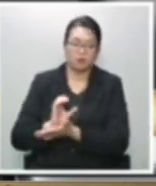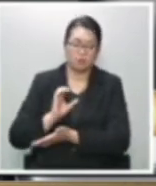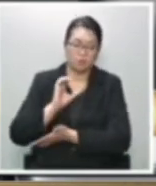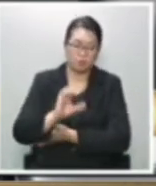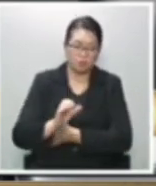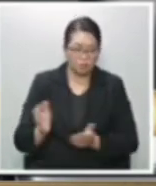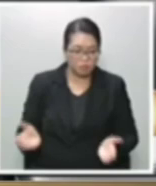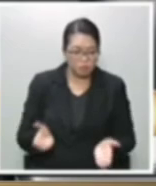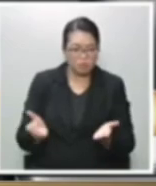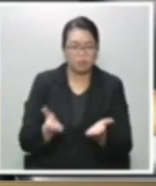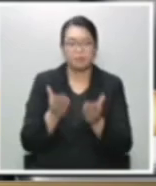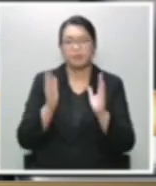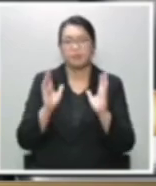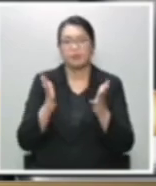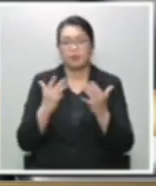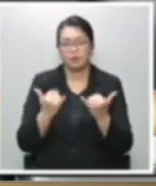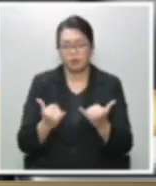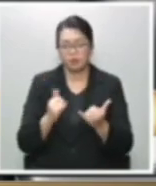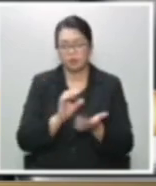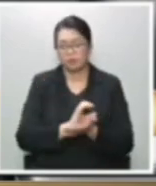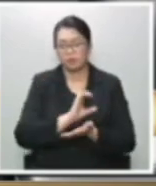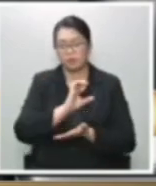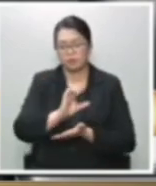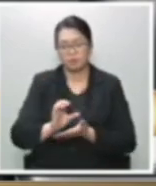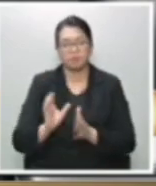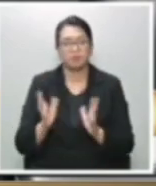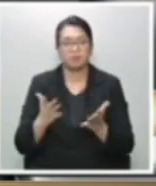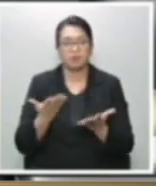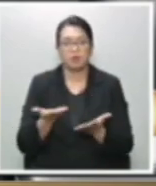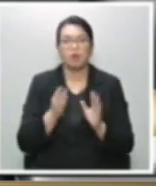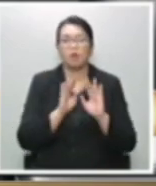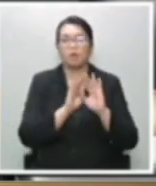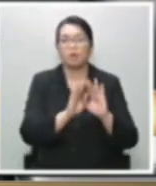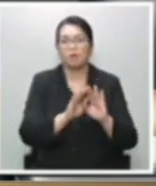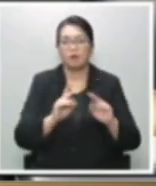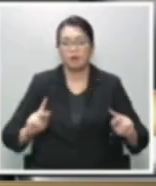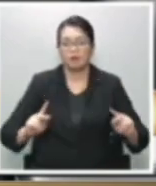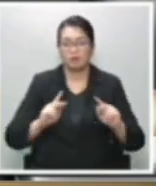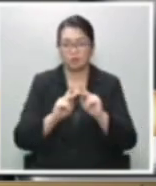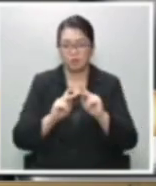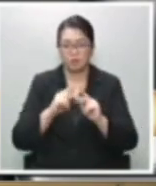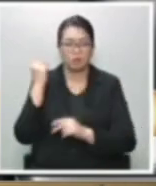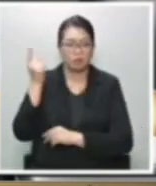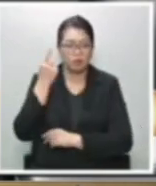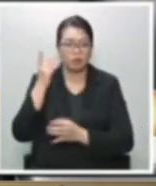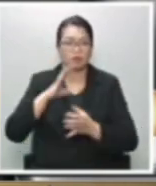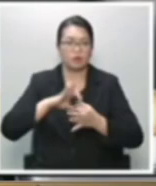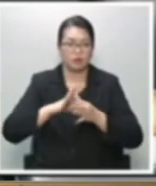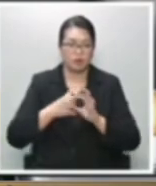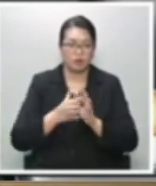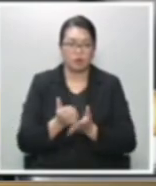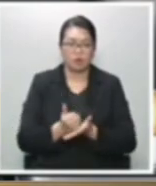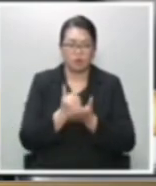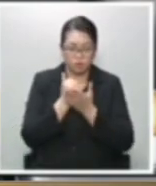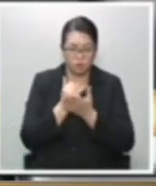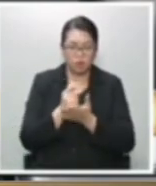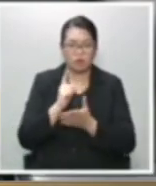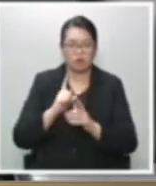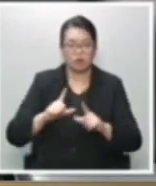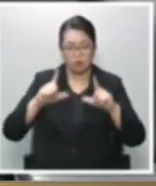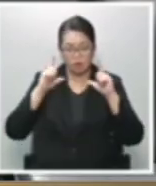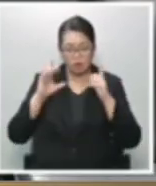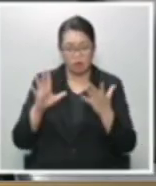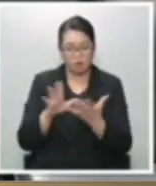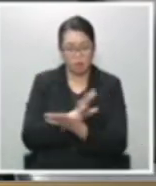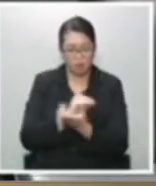จากหน่วยงานของทางภาครัฐอยู่มากกระผมจึงขอฝากไปยังกระทรวงการท่องเที่ยวและกีฬาและกระทรวงวัฒนธรรมได้โปรด